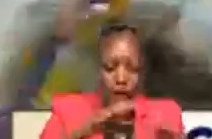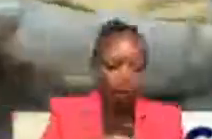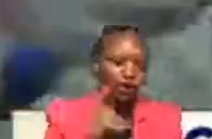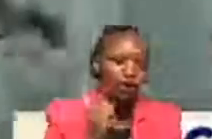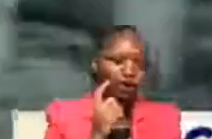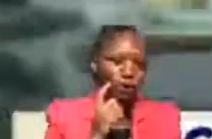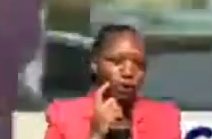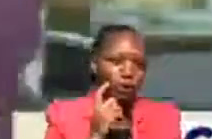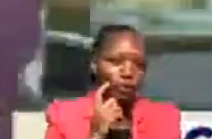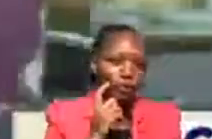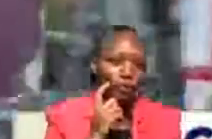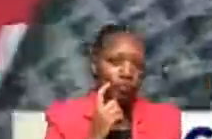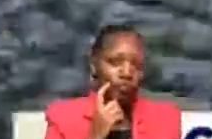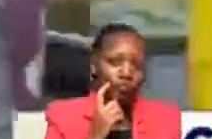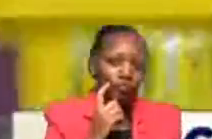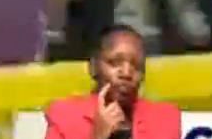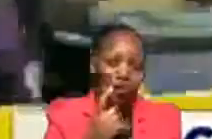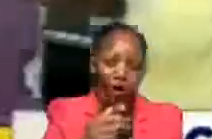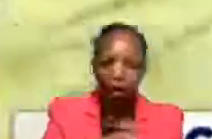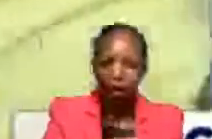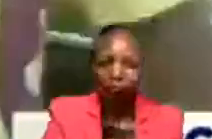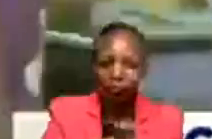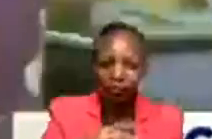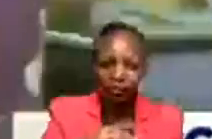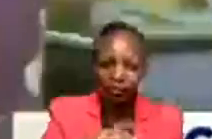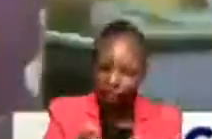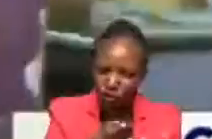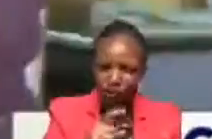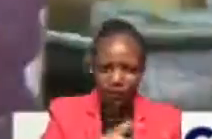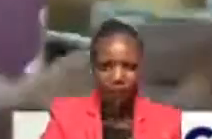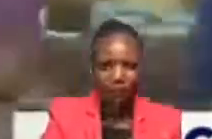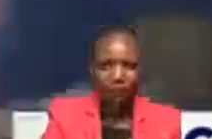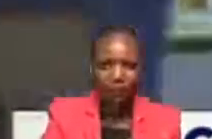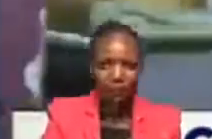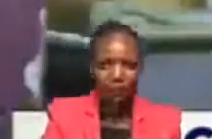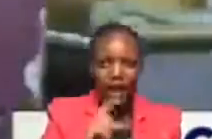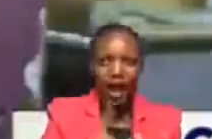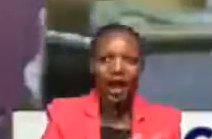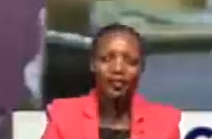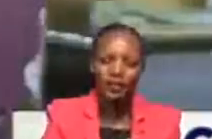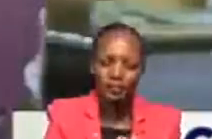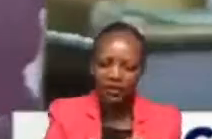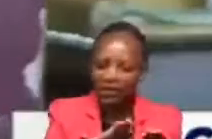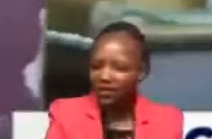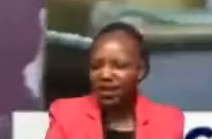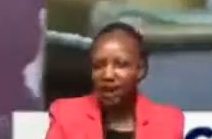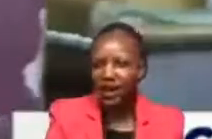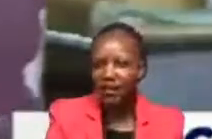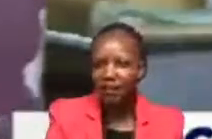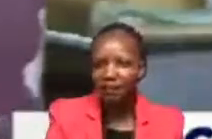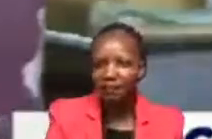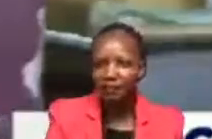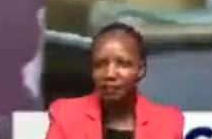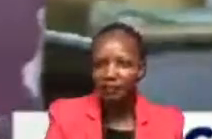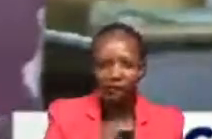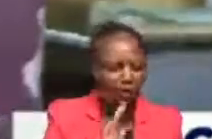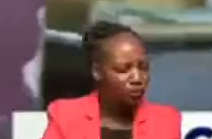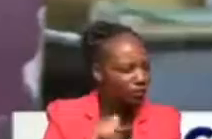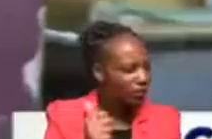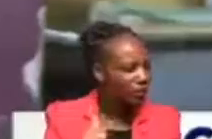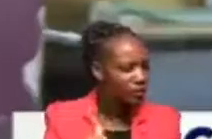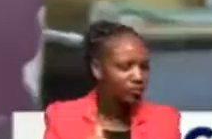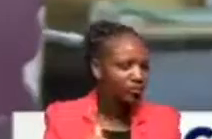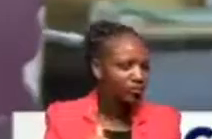ambayo inastahili, tunafunga kwa masaa ambayo ni masaa mafupi. Unapata biashara naye masaa ya jioni ndio tunakuwa na biashara sana.